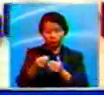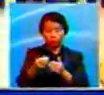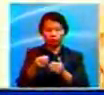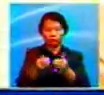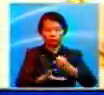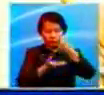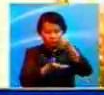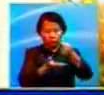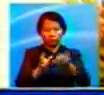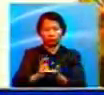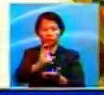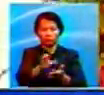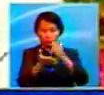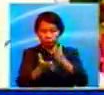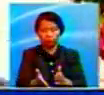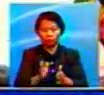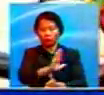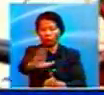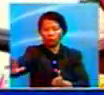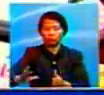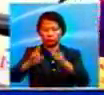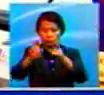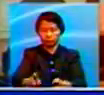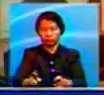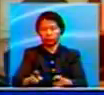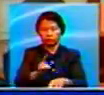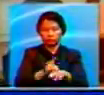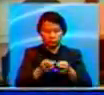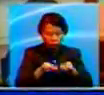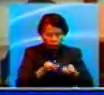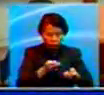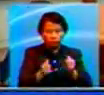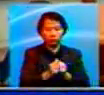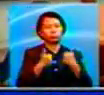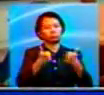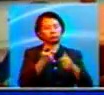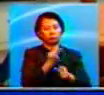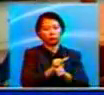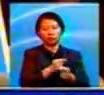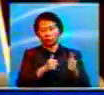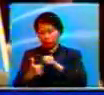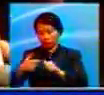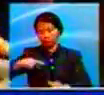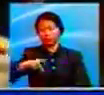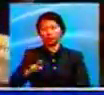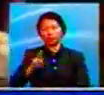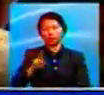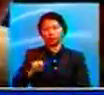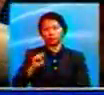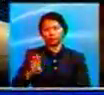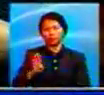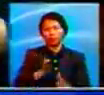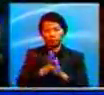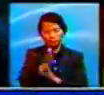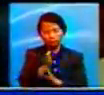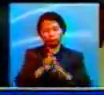dana pelabur dari kalangan rakyat diuruskan dengan cemerlang oleh PNB menerusi